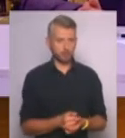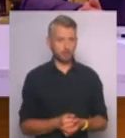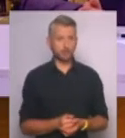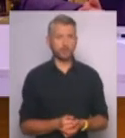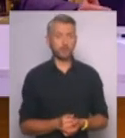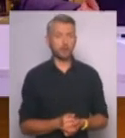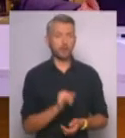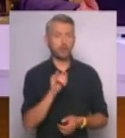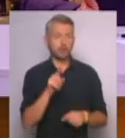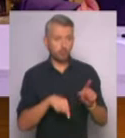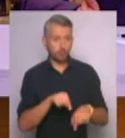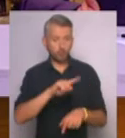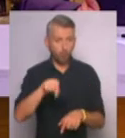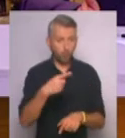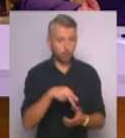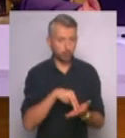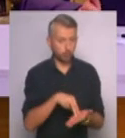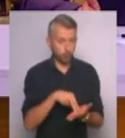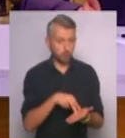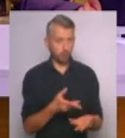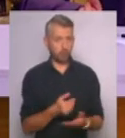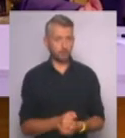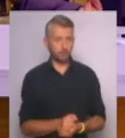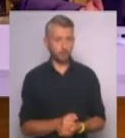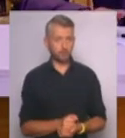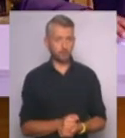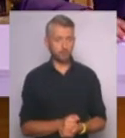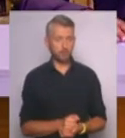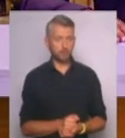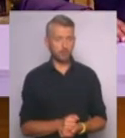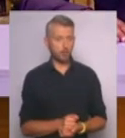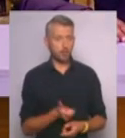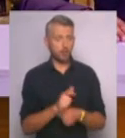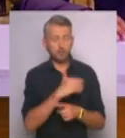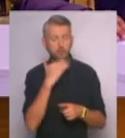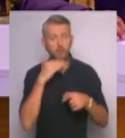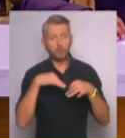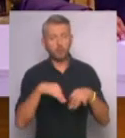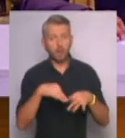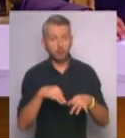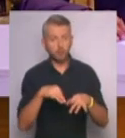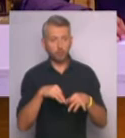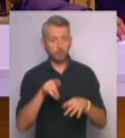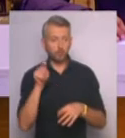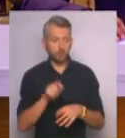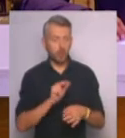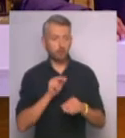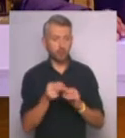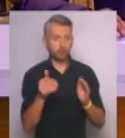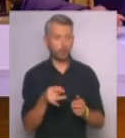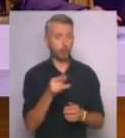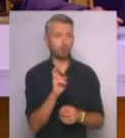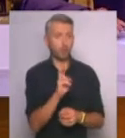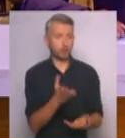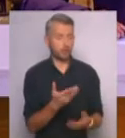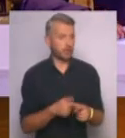40 хвилин, іноді годину стоїмо. Тобто велика кількість транспорту саме в'їжджає через мікрорайон Бортничі. Угу.